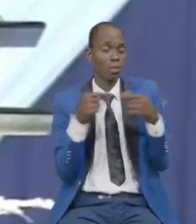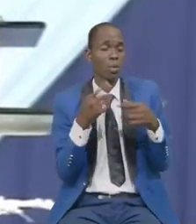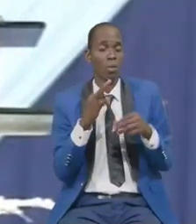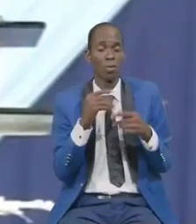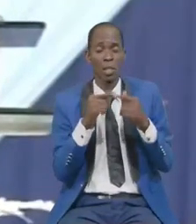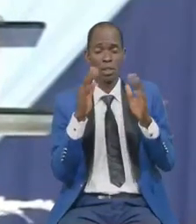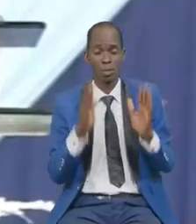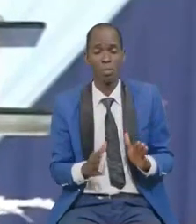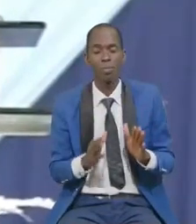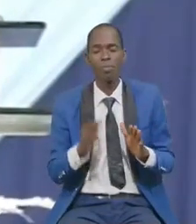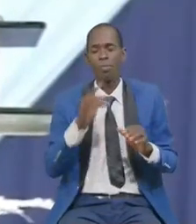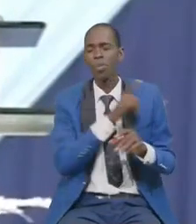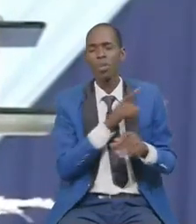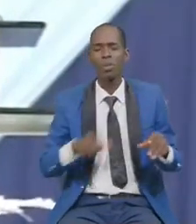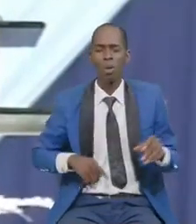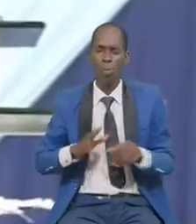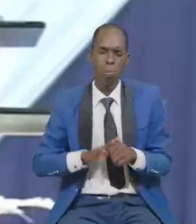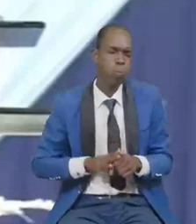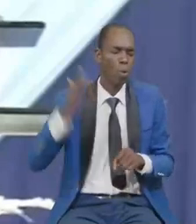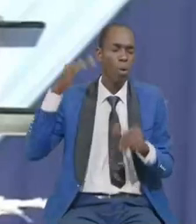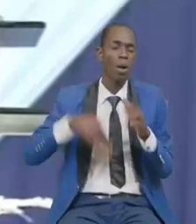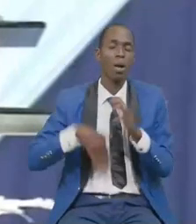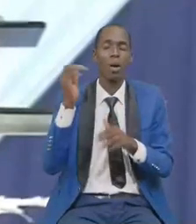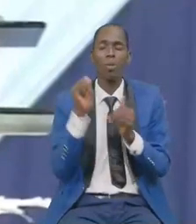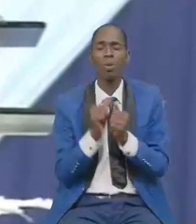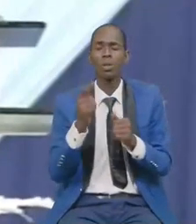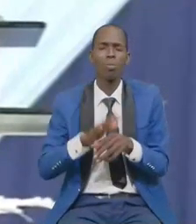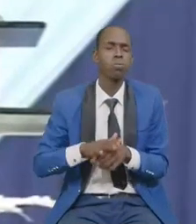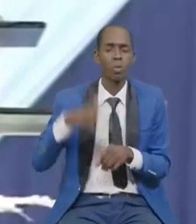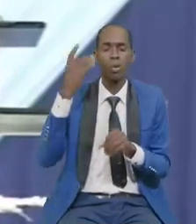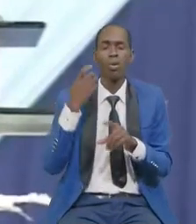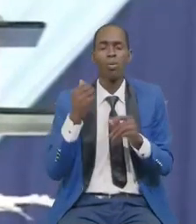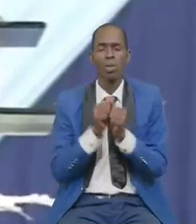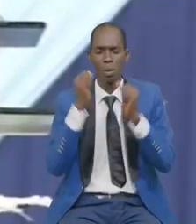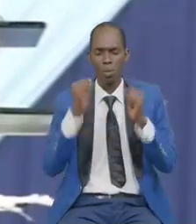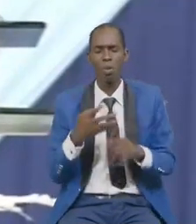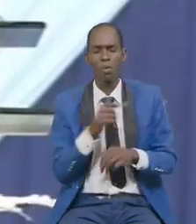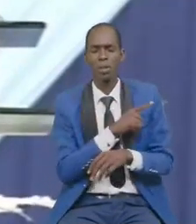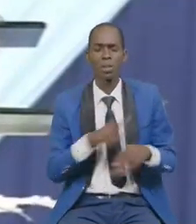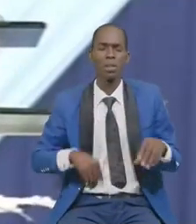balaie-les et par la puissance explosive du Seigneur au nom de Jésus.